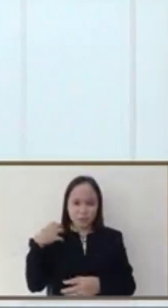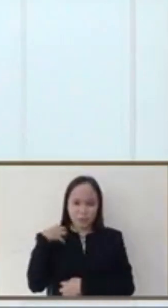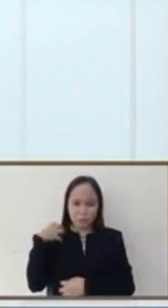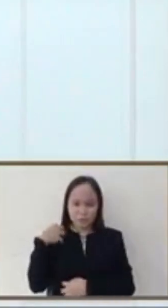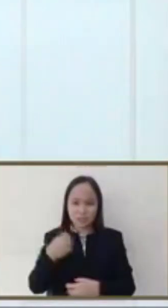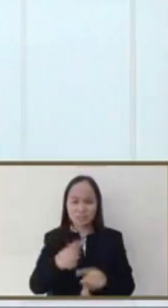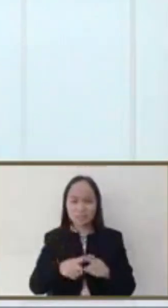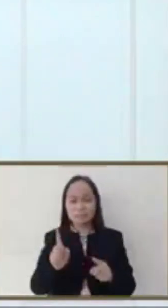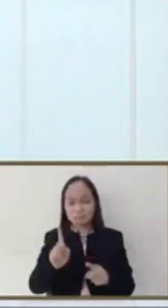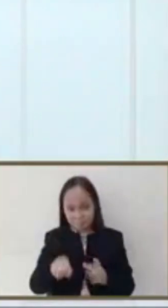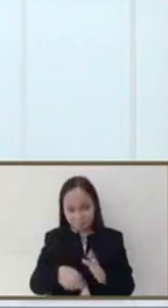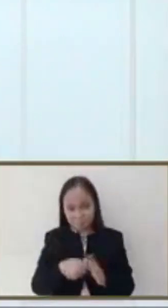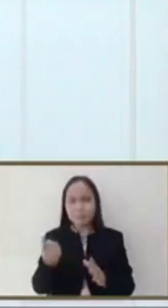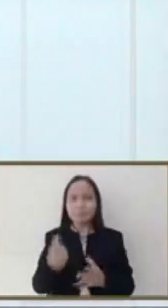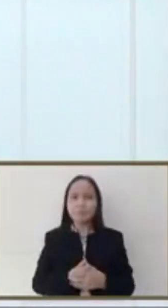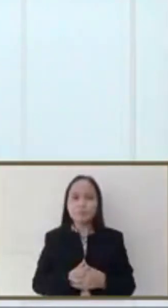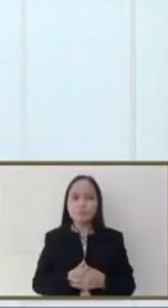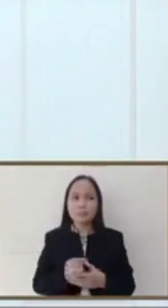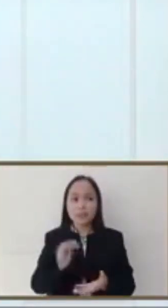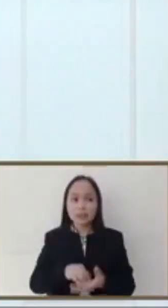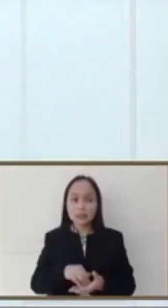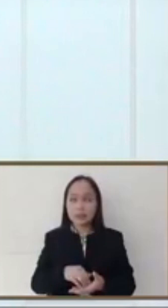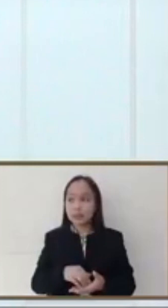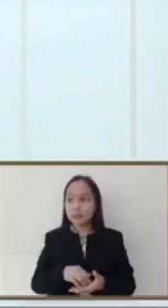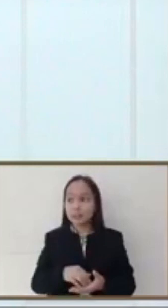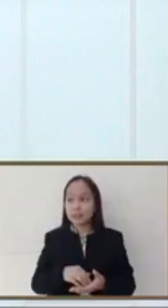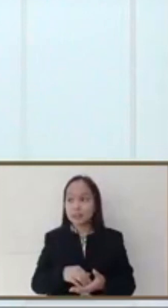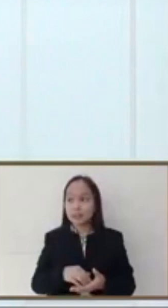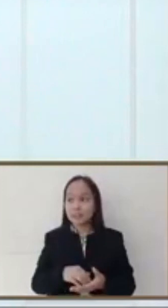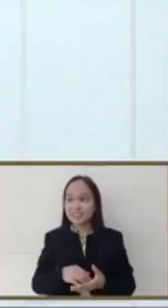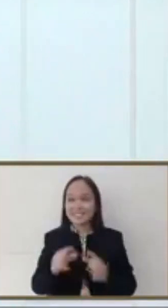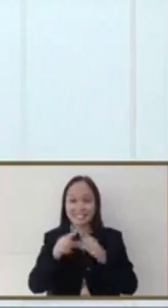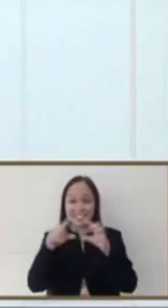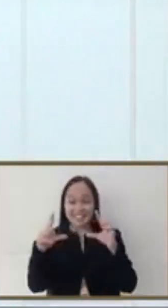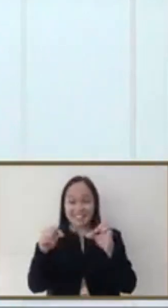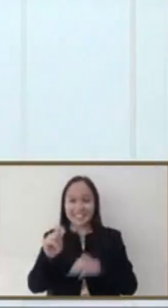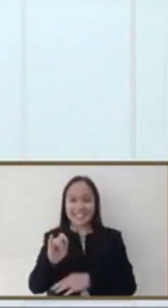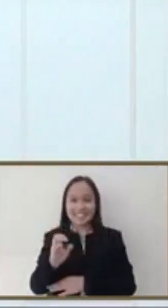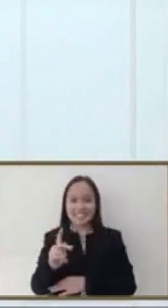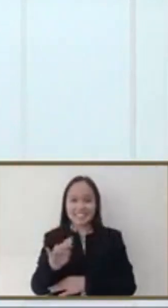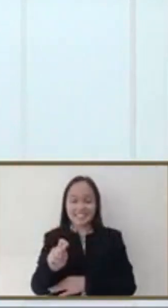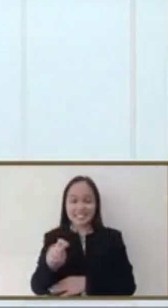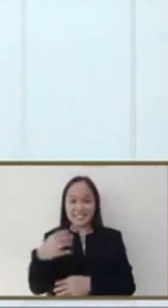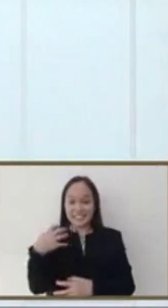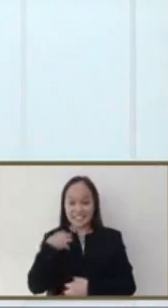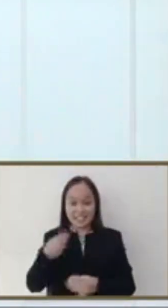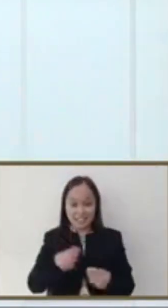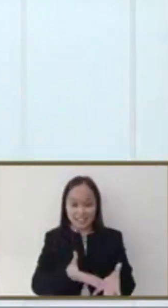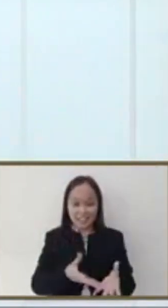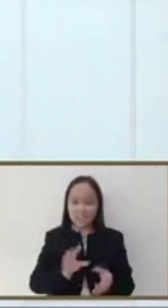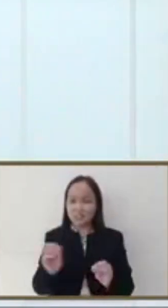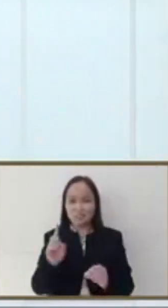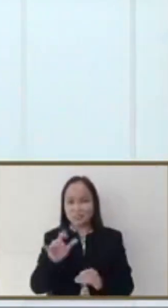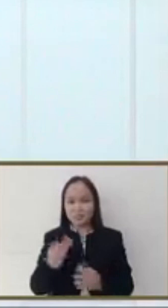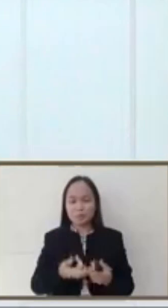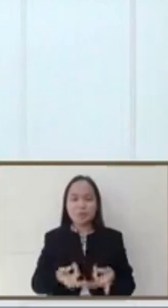But listen to me now. By the way, yung ticket, walang eternal value. But listen, what